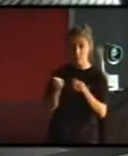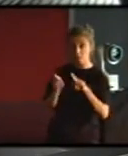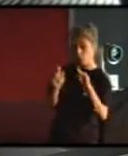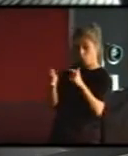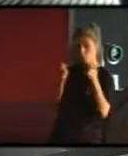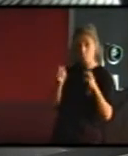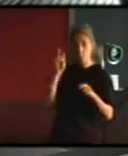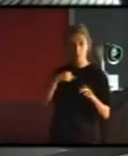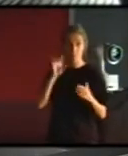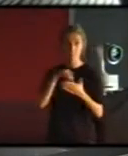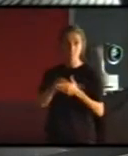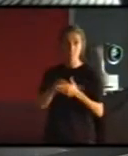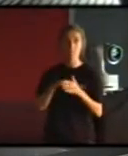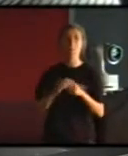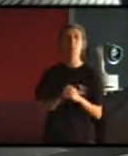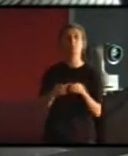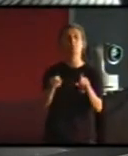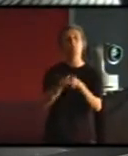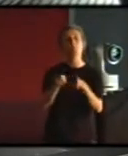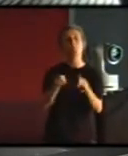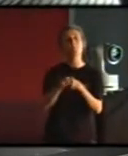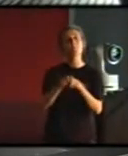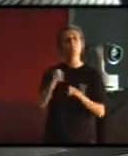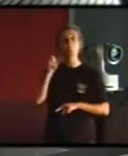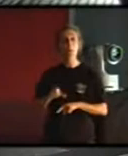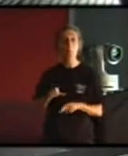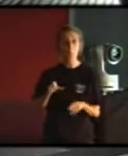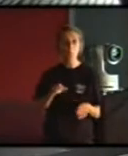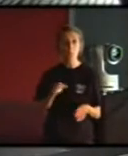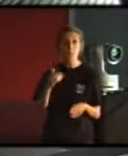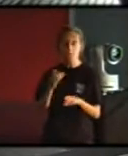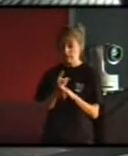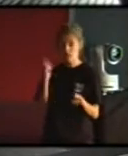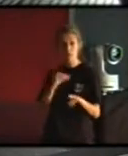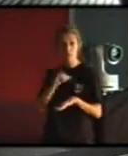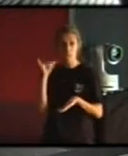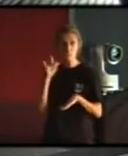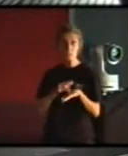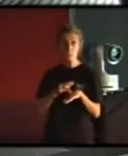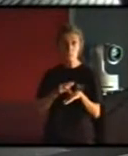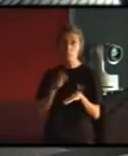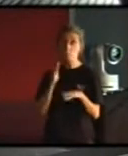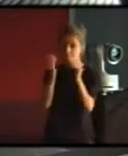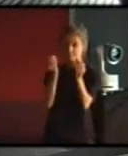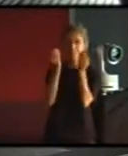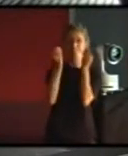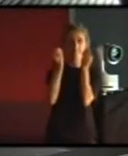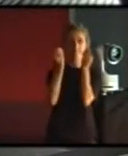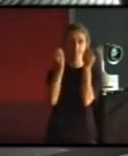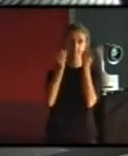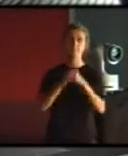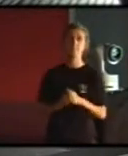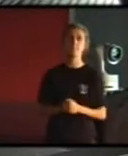moi-même inclus. Mais il y a aussi, bien sûr, beaucoup de gens qui viennent et qui n'ont pas vécu ça, donc ils se font instruire. Alors ceux